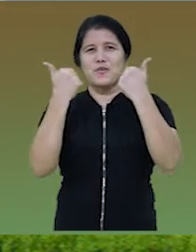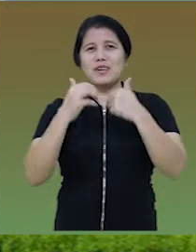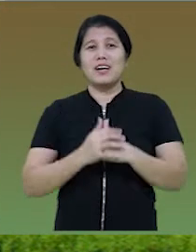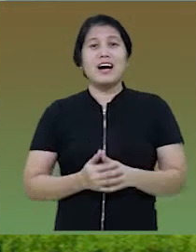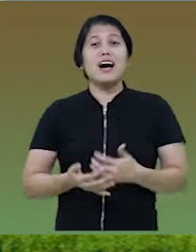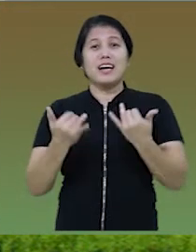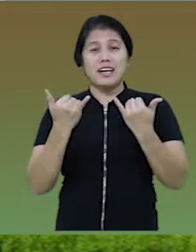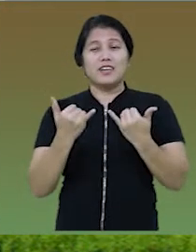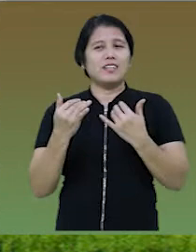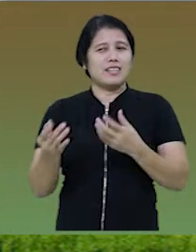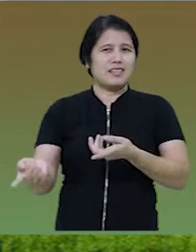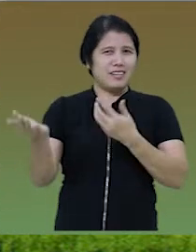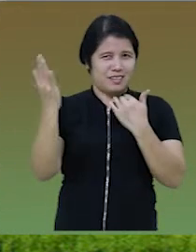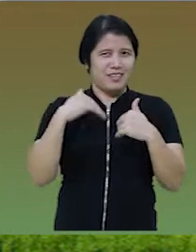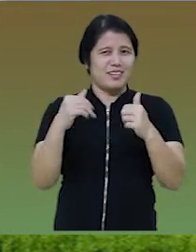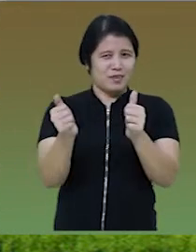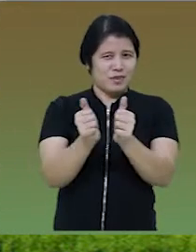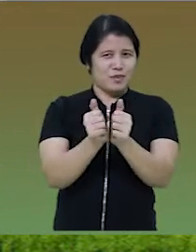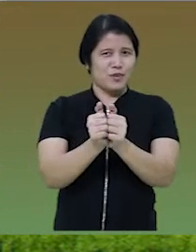ninyo ako sa laboratory.